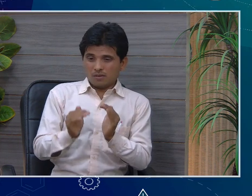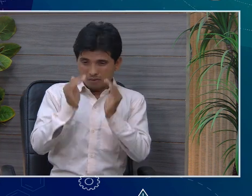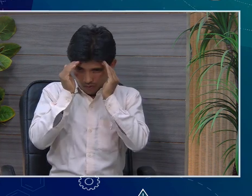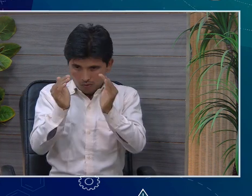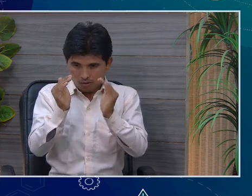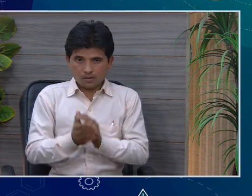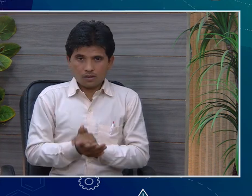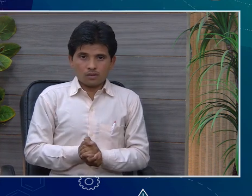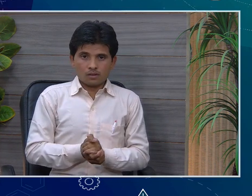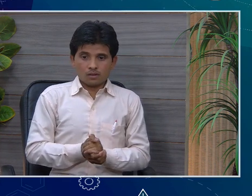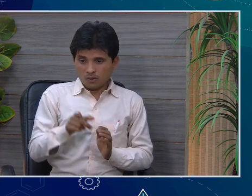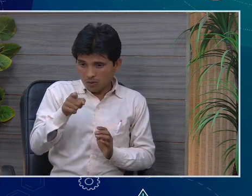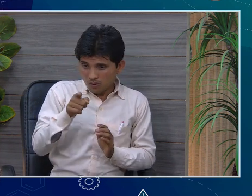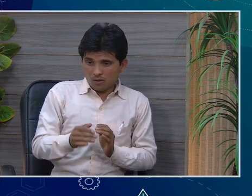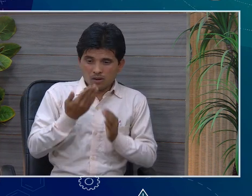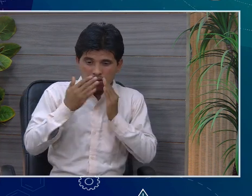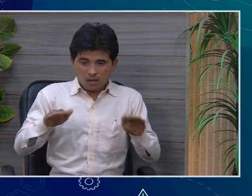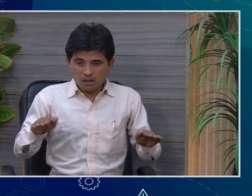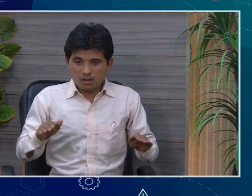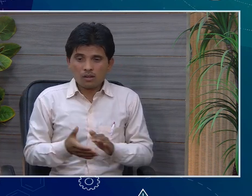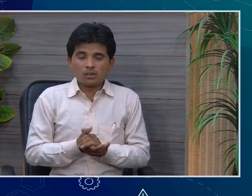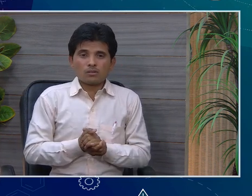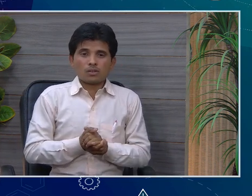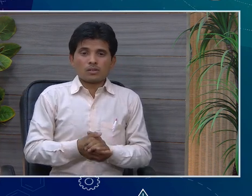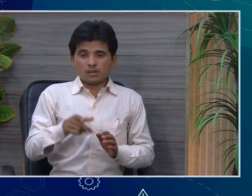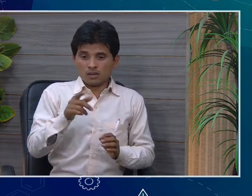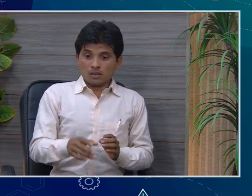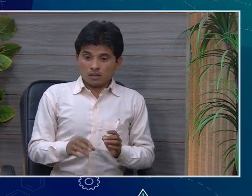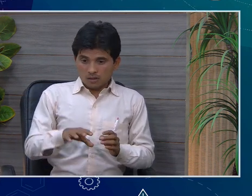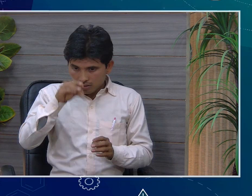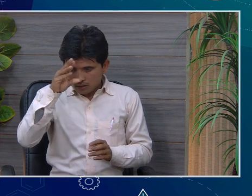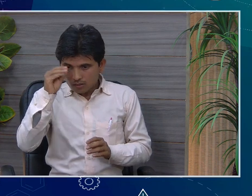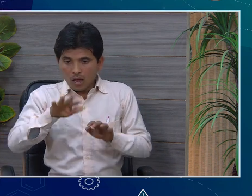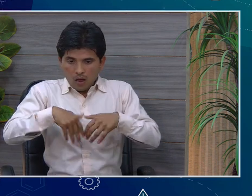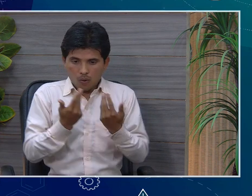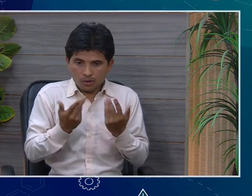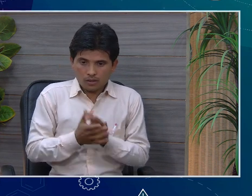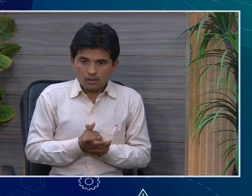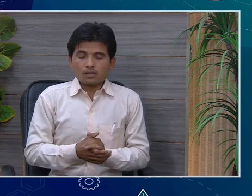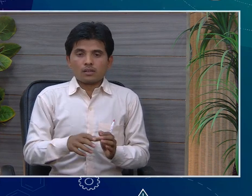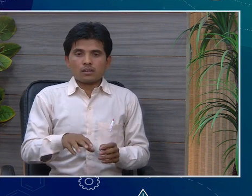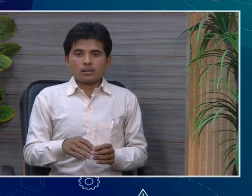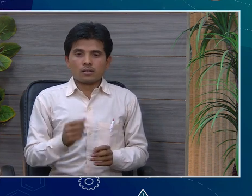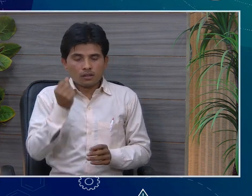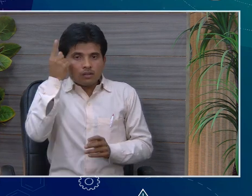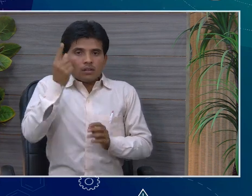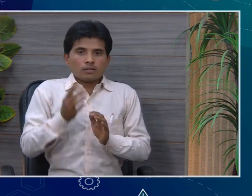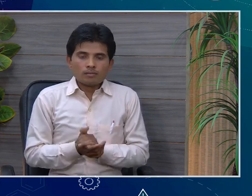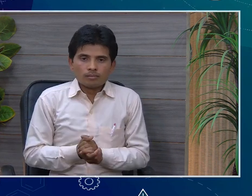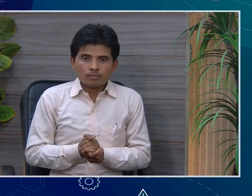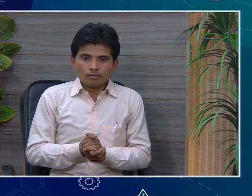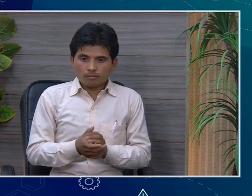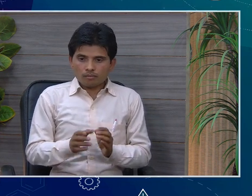हम देखें कि कौन बच्चा किसी खास मोडालिटी को लेकर सीखता है यह समझता है या एक्सप्रेस करता है ना तो वहां